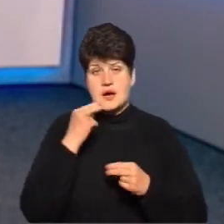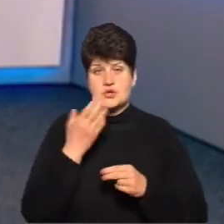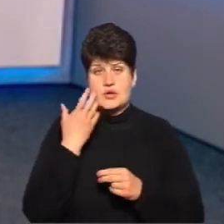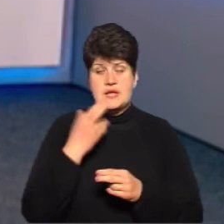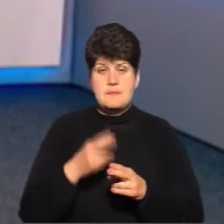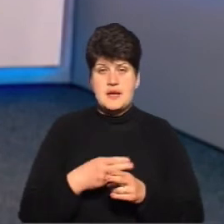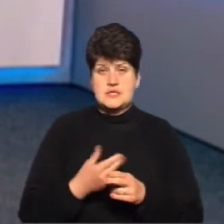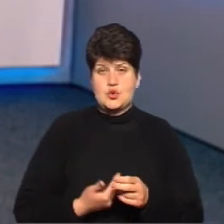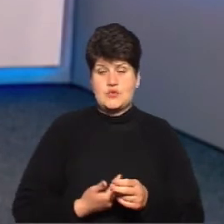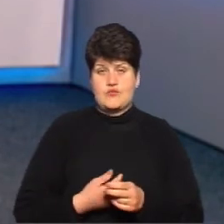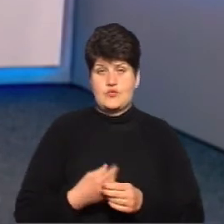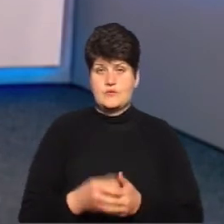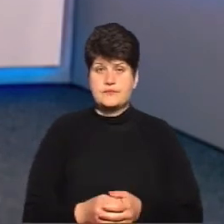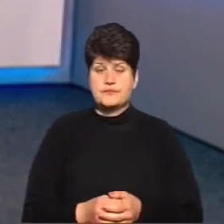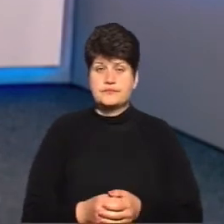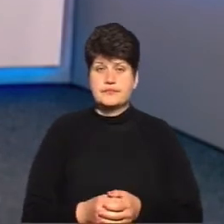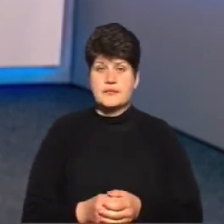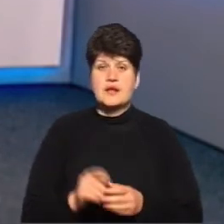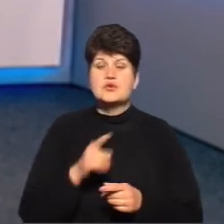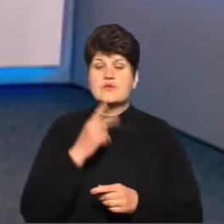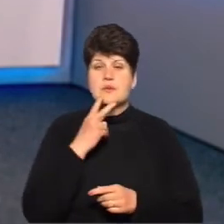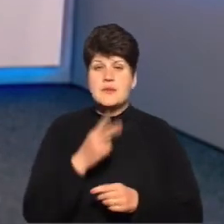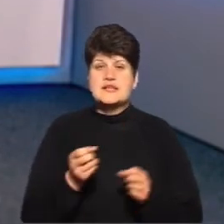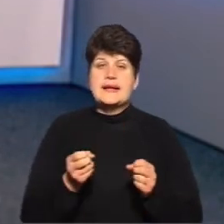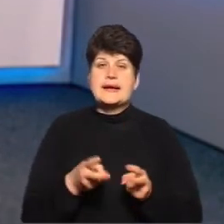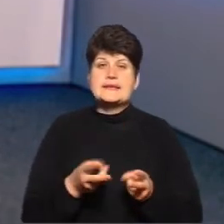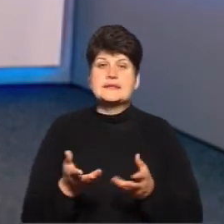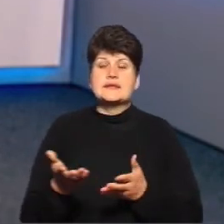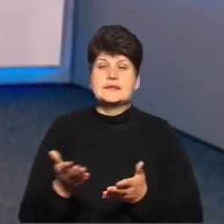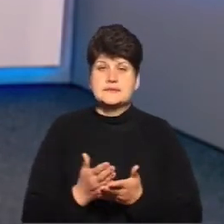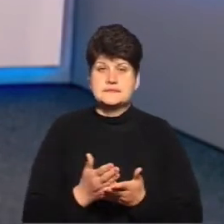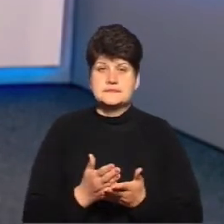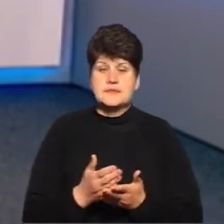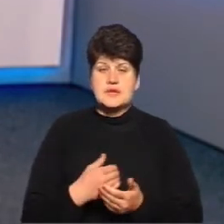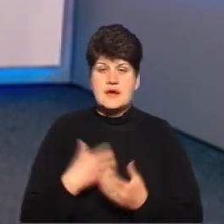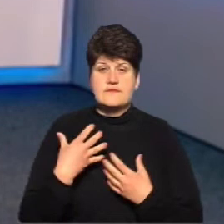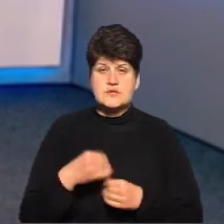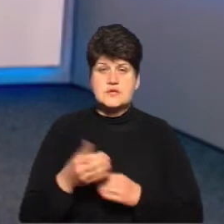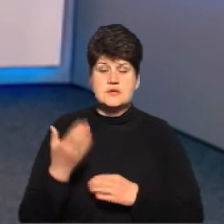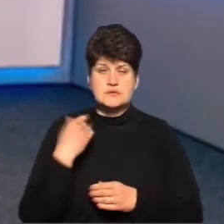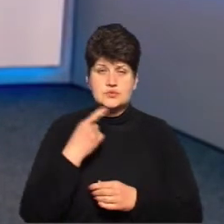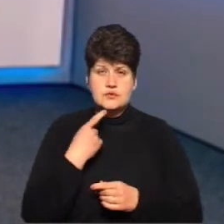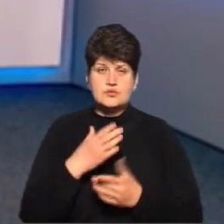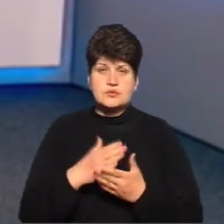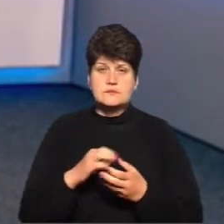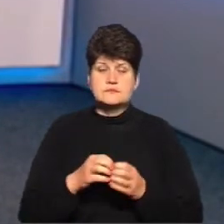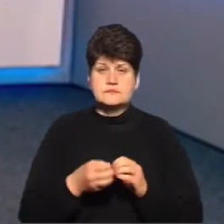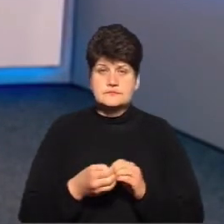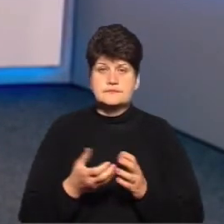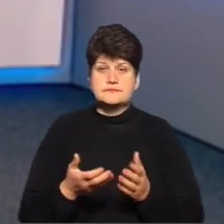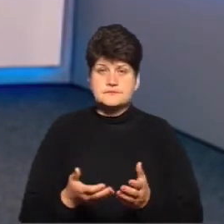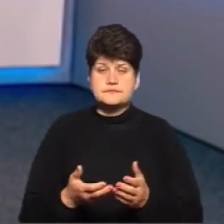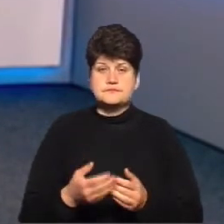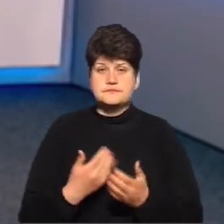ви бачите недоліки і чи ризики пов'язані з такими змінами? Ну, я вже казав, що тут є і переваги, і недоліки. Наприклад, бачу